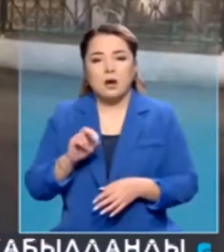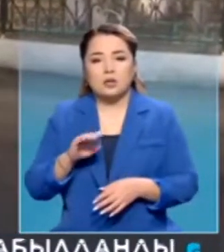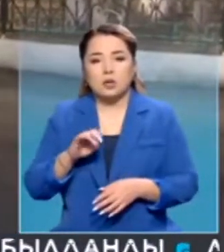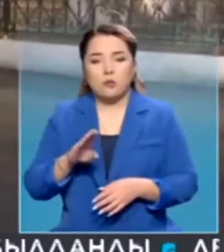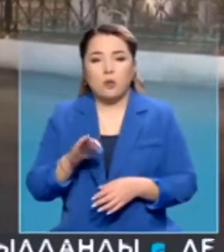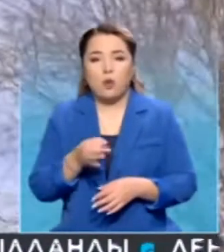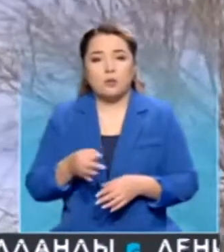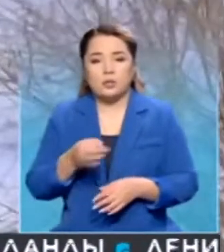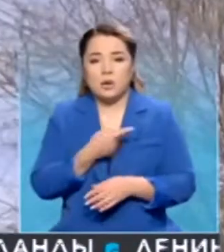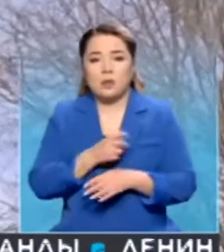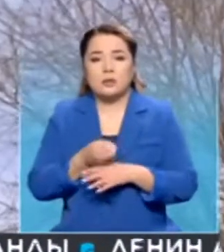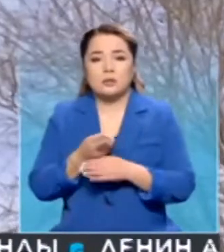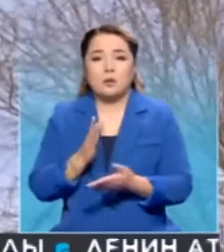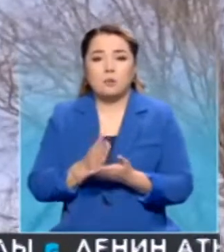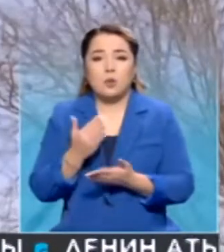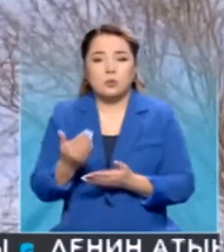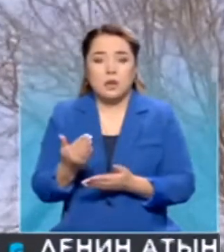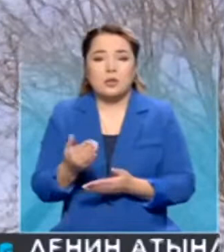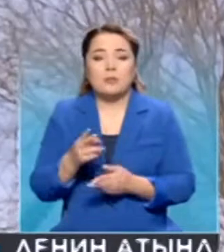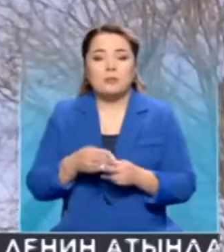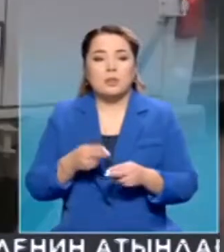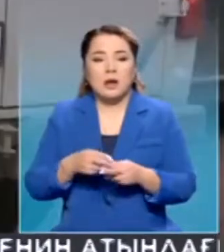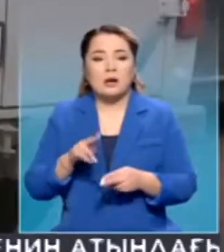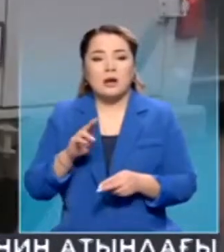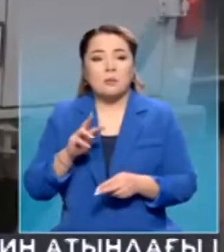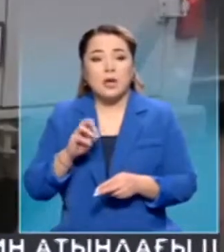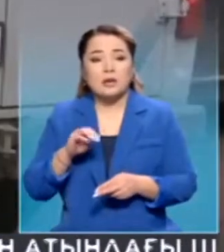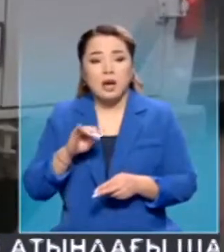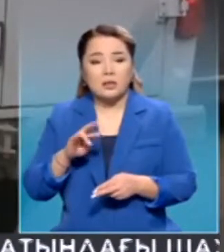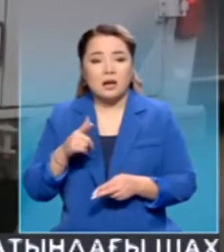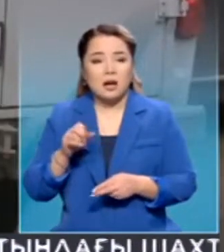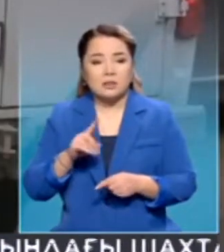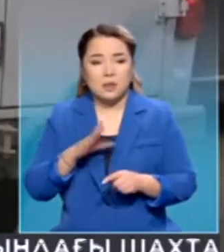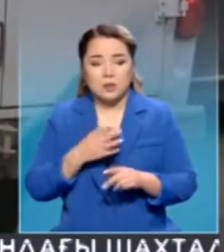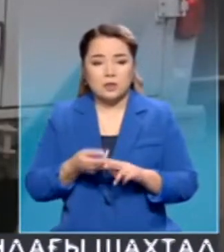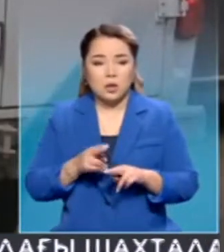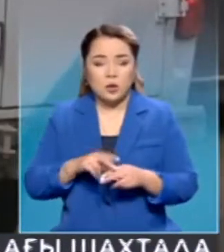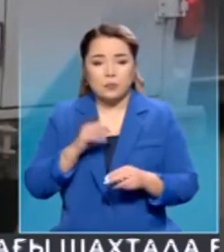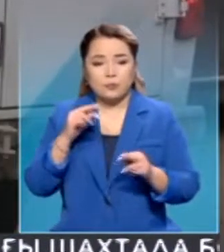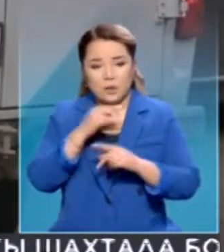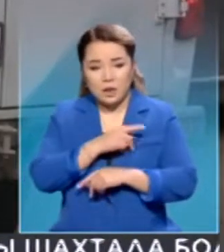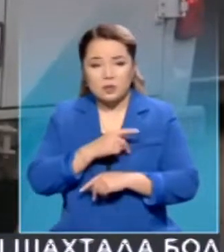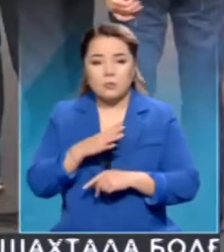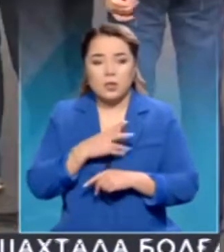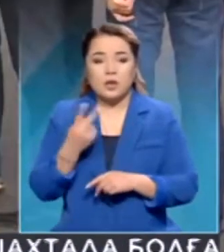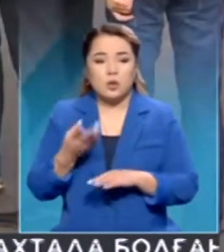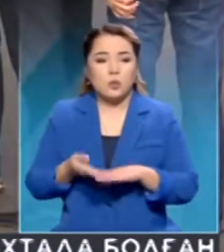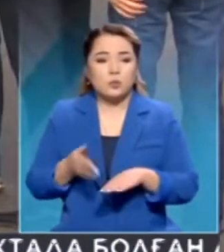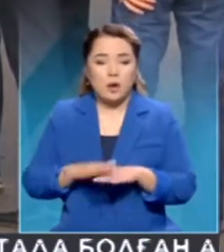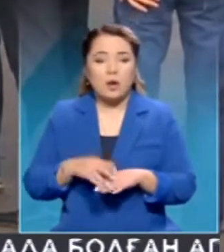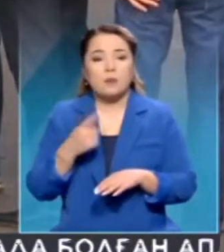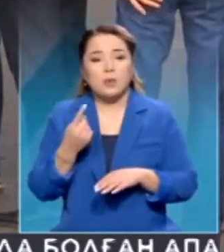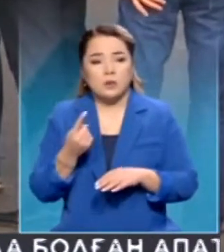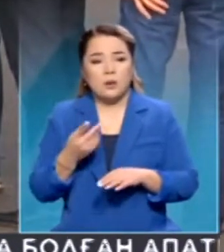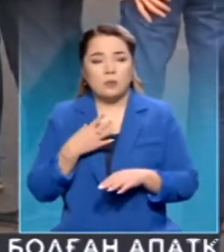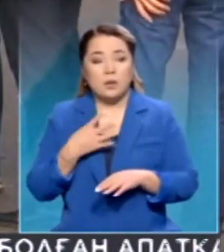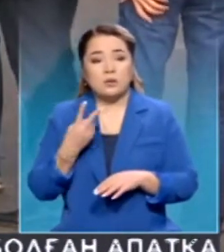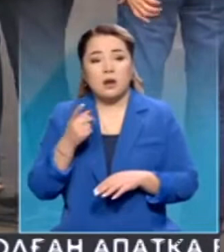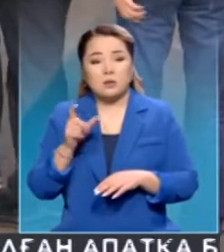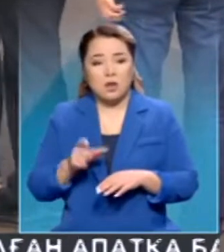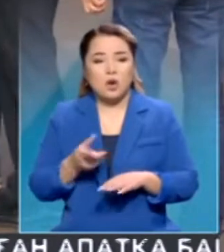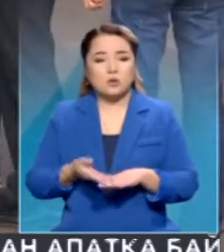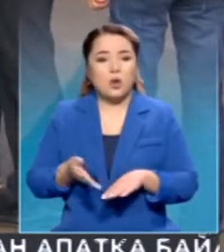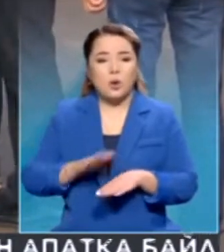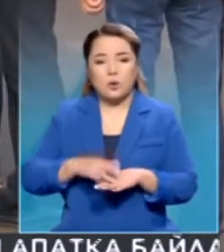облыстық ауруханаға жеткізілді. Олар метан газына уланған, екеуінің жағдайы тұрақты, жағдайы ауыр, енді екеуі басынан қатты